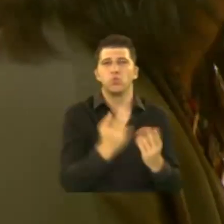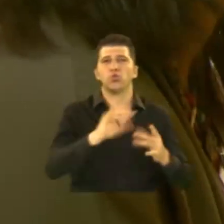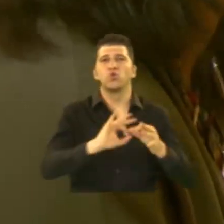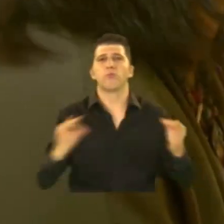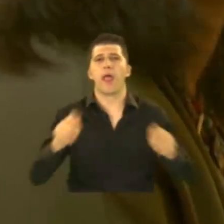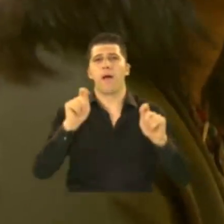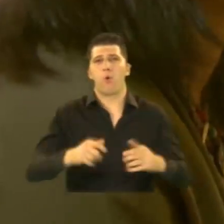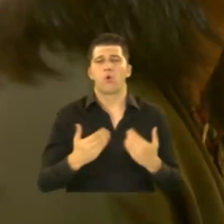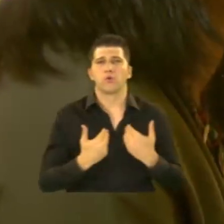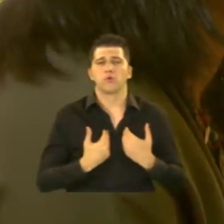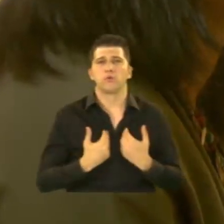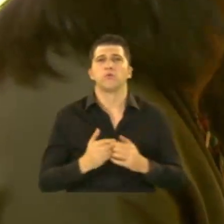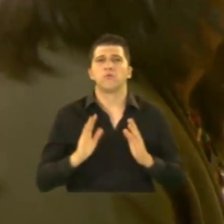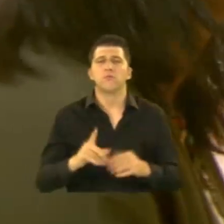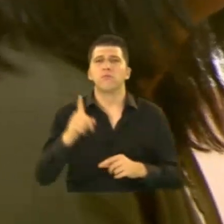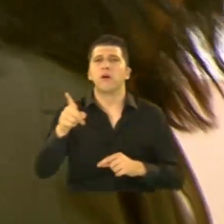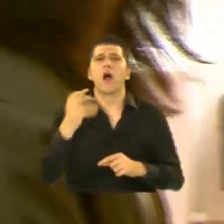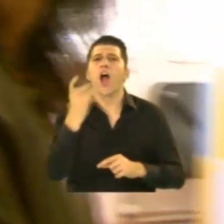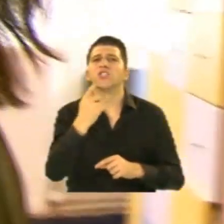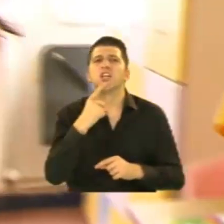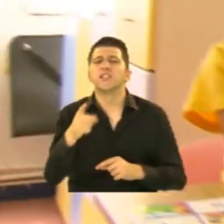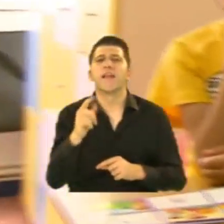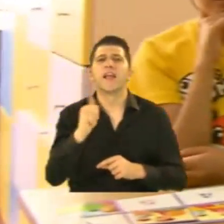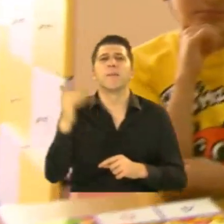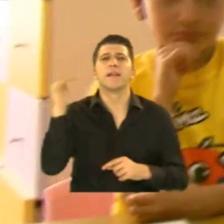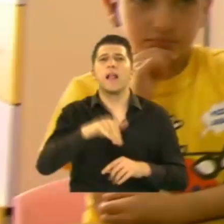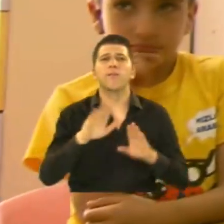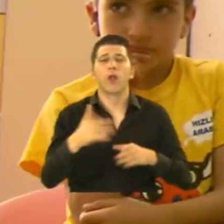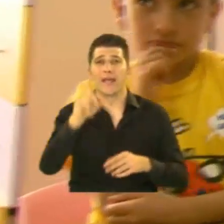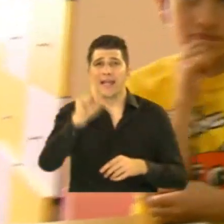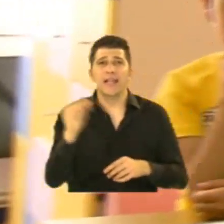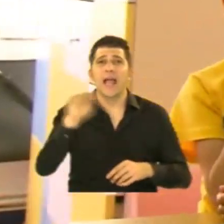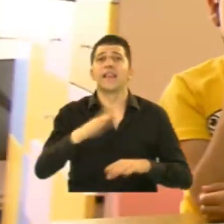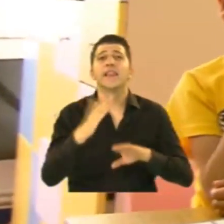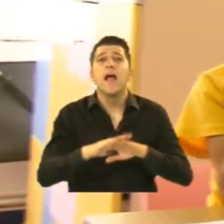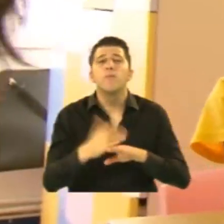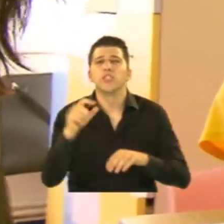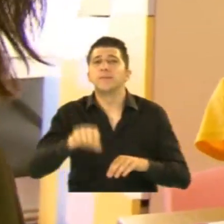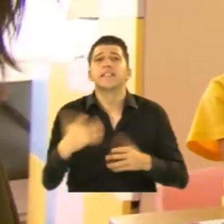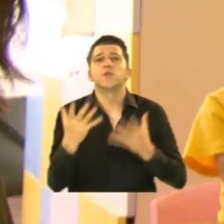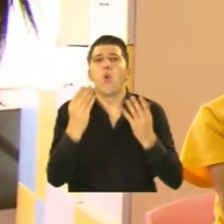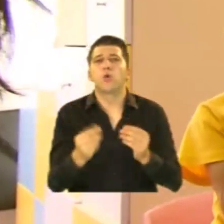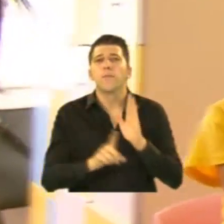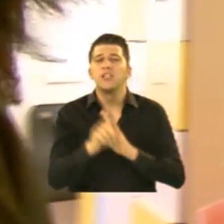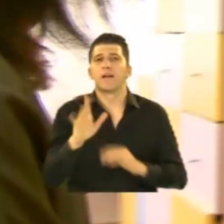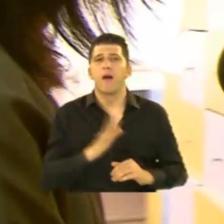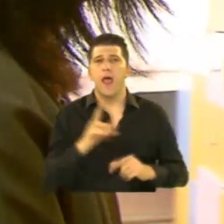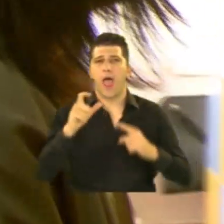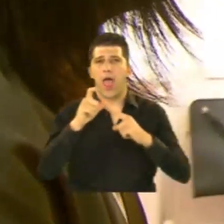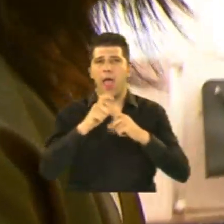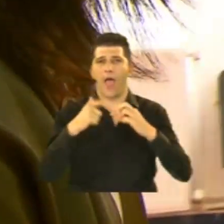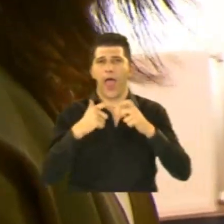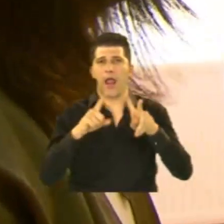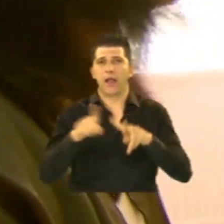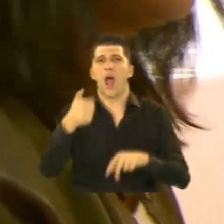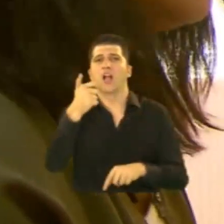takıyoruz, cümleler oluşturuyoruz. Eren kaç yaşında, ne zaman geldi buraya? İlk geldiğinde nasıldı, şimdi nasıl?